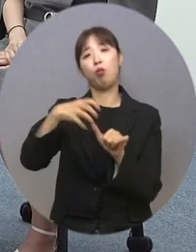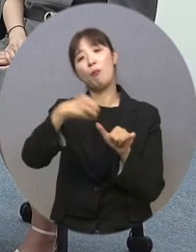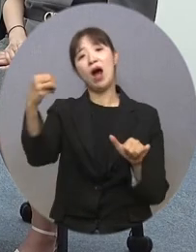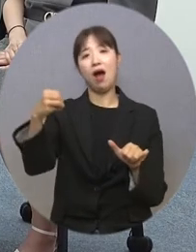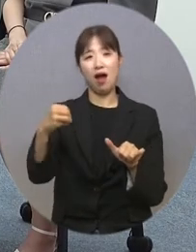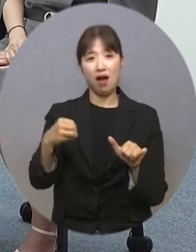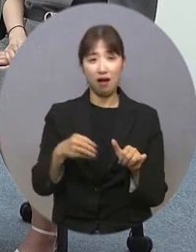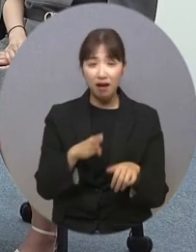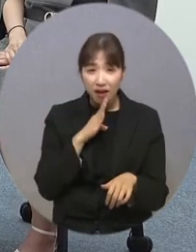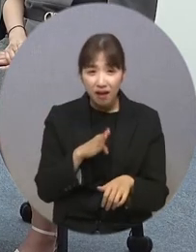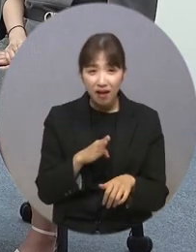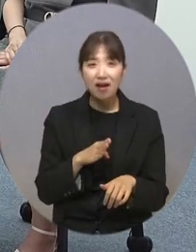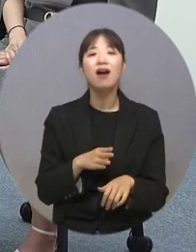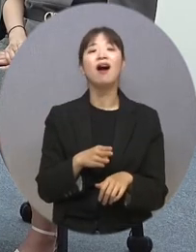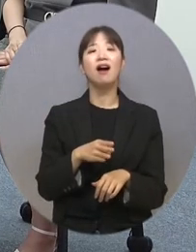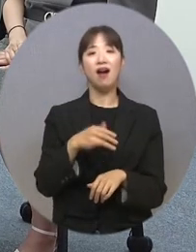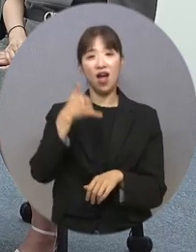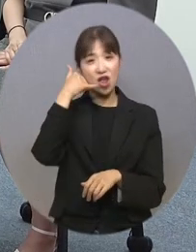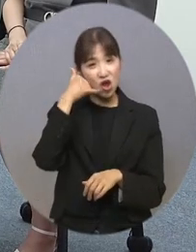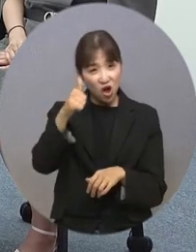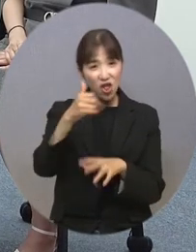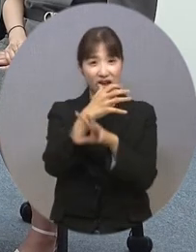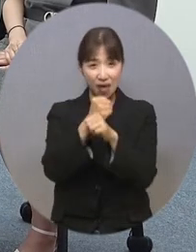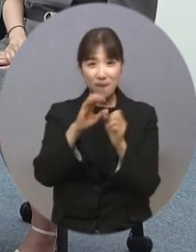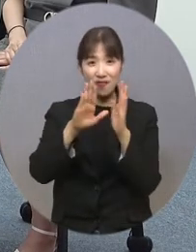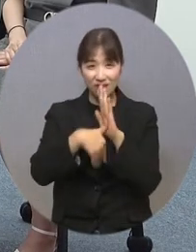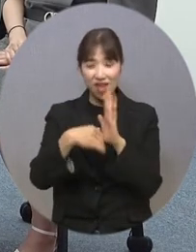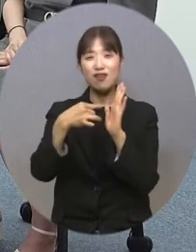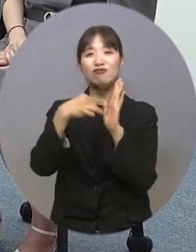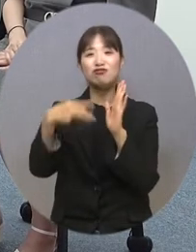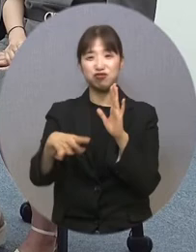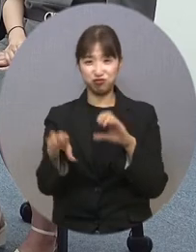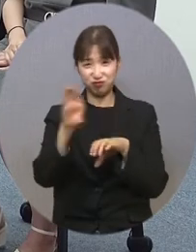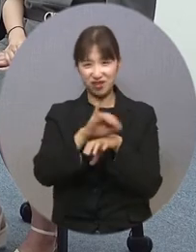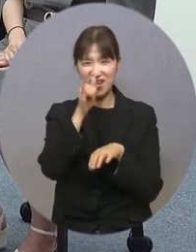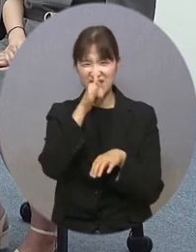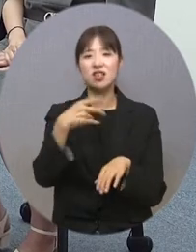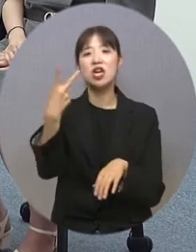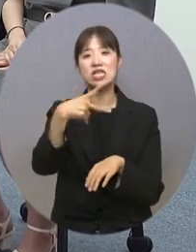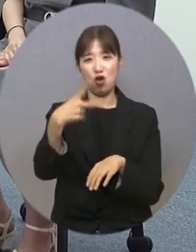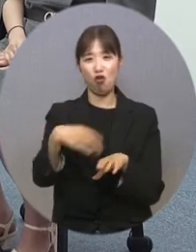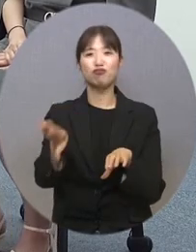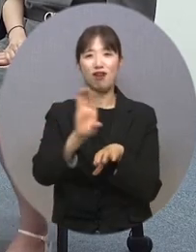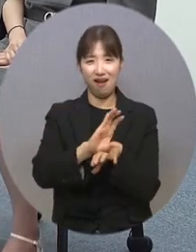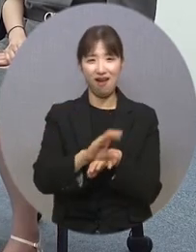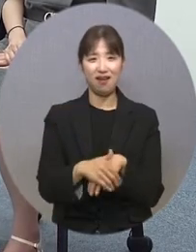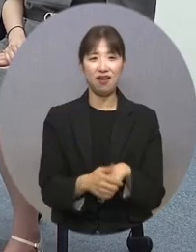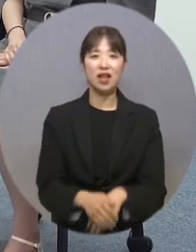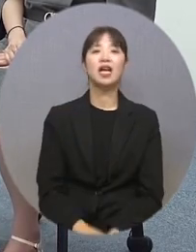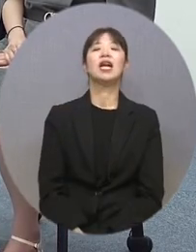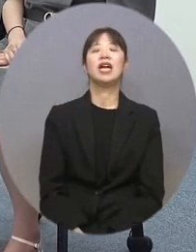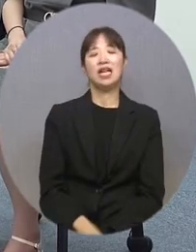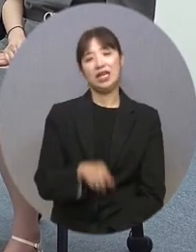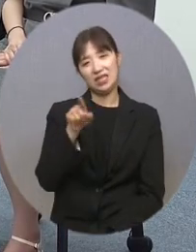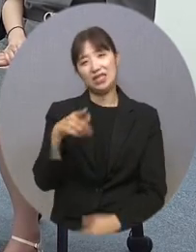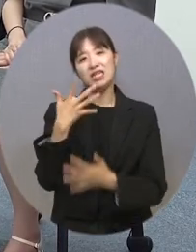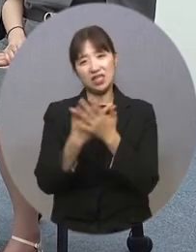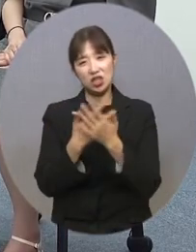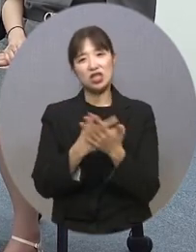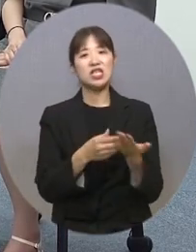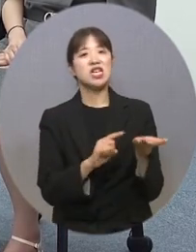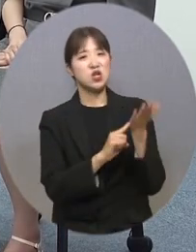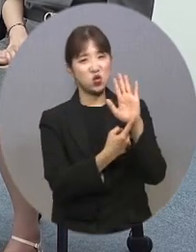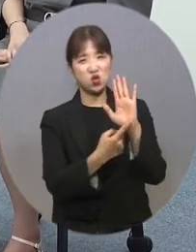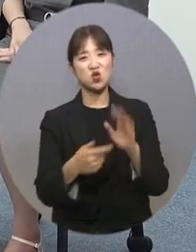전환 수술을 전화예매 1호 했을 때 스스로 여가 또 분 는 데 요 상당히 1000원씩 요거 영상을 또다시 그쪽에서 번 얘기하는데